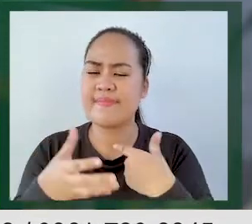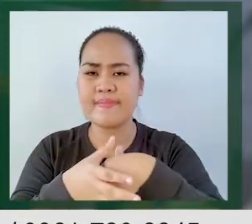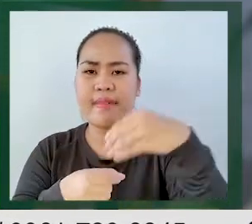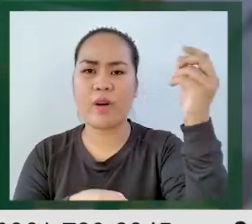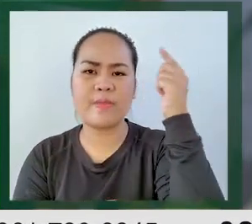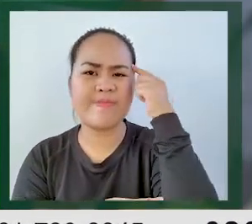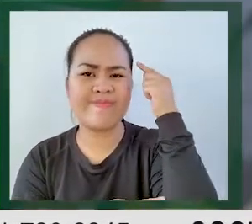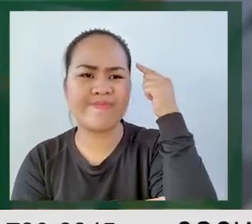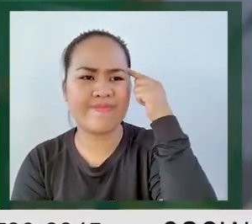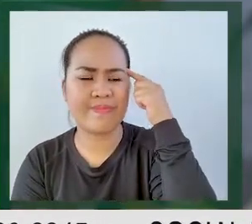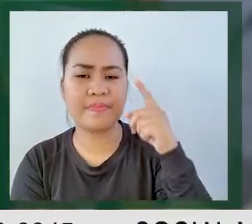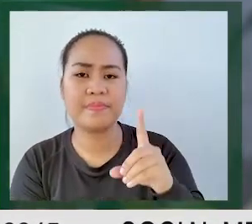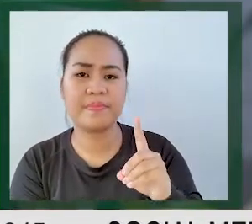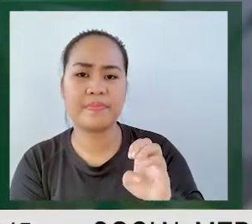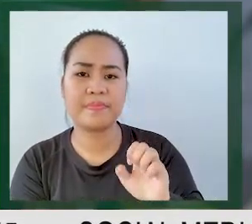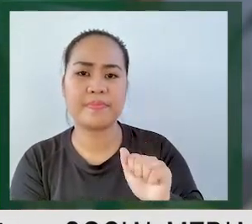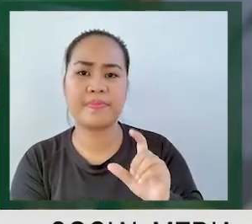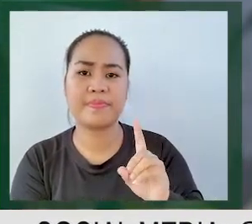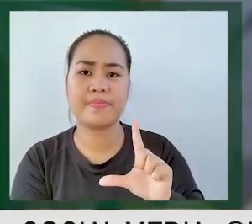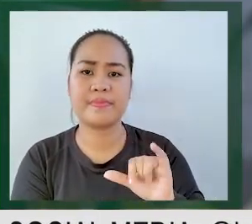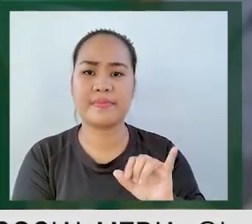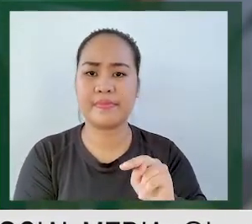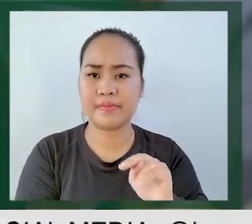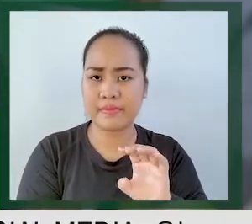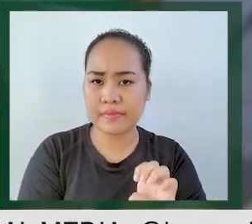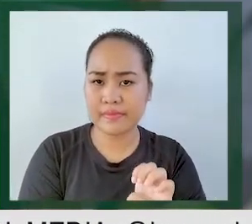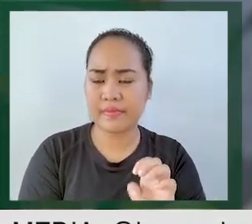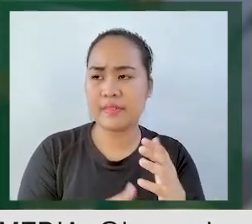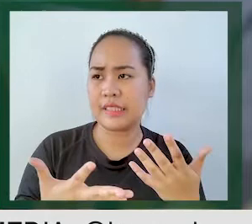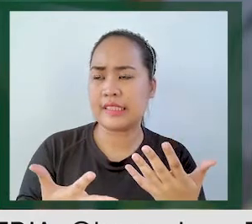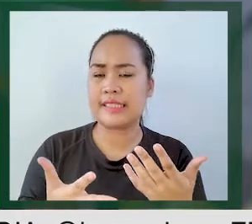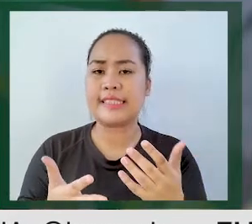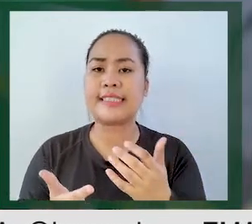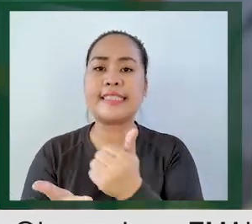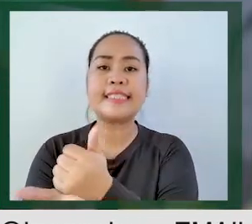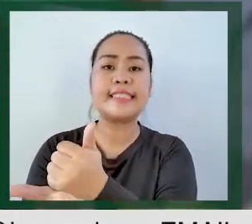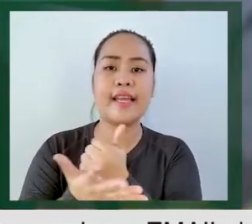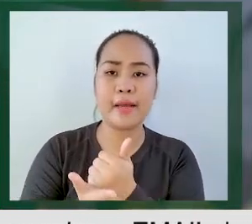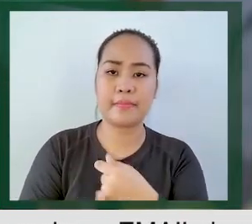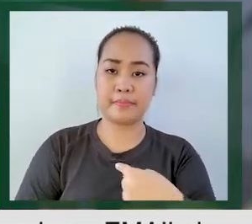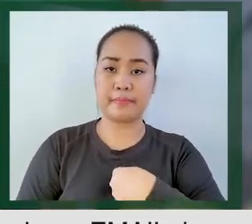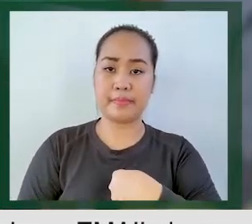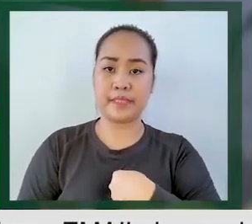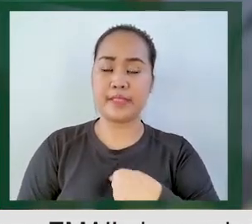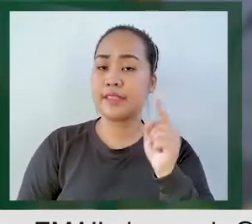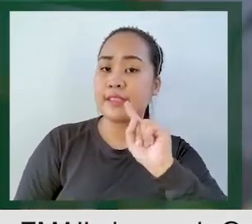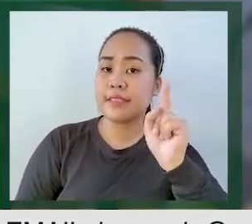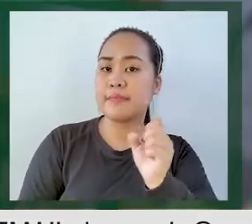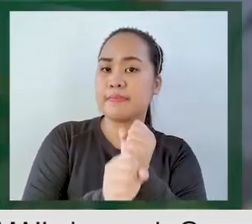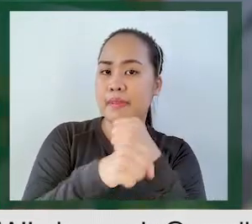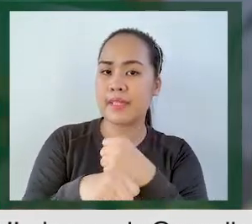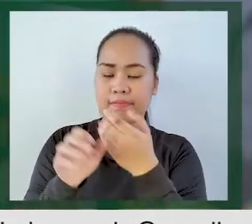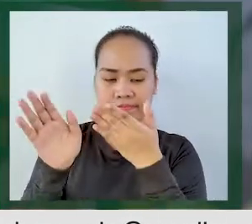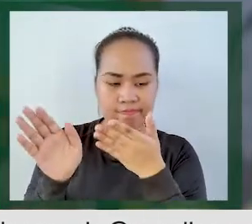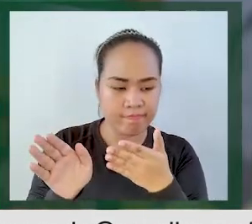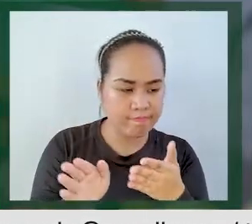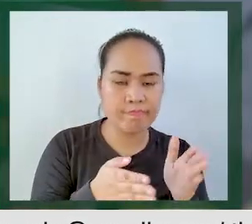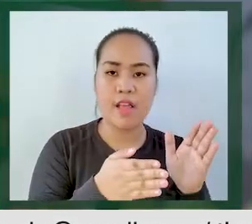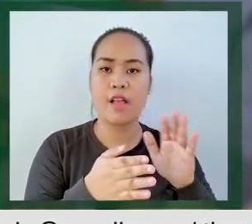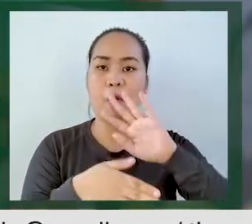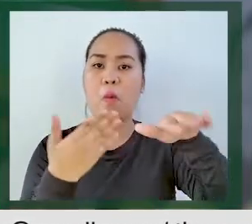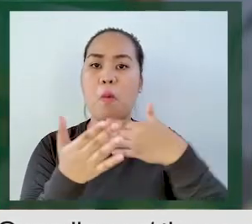ng paglabas, it will help us na mas maging ipaplano natin ngayon yung ating